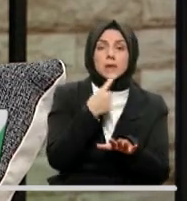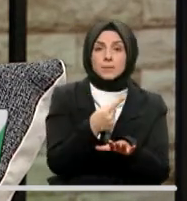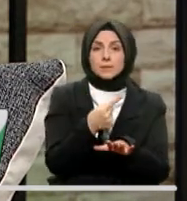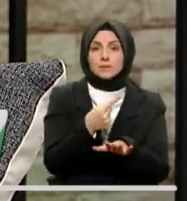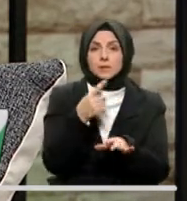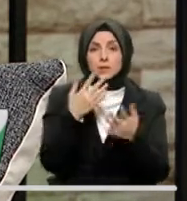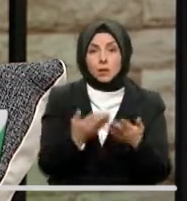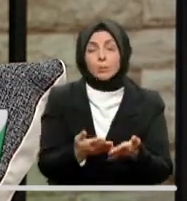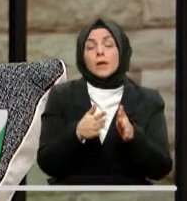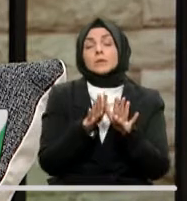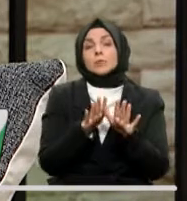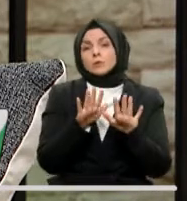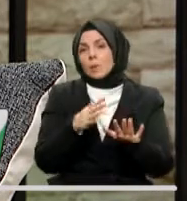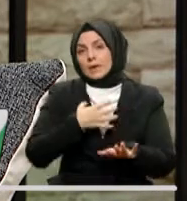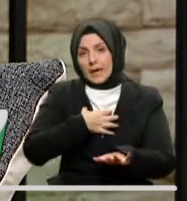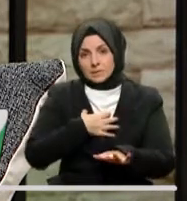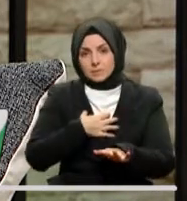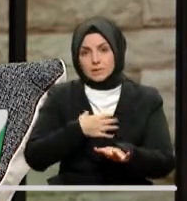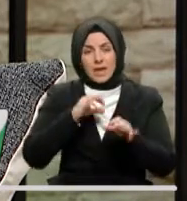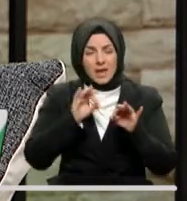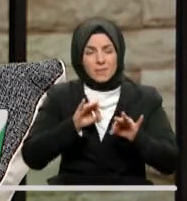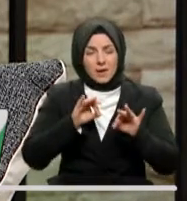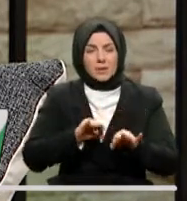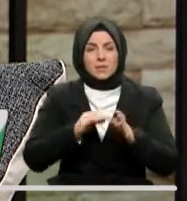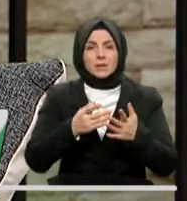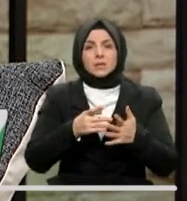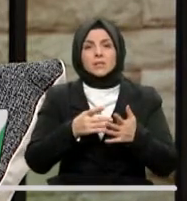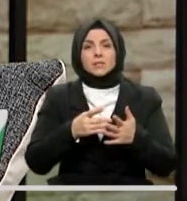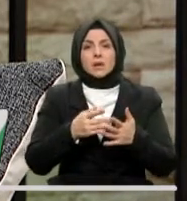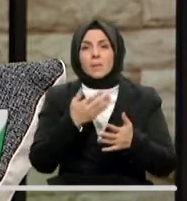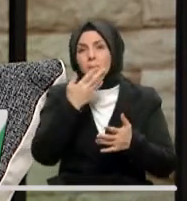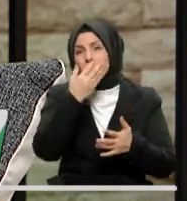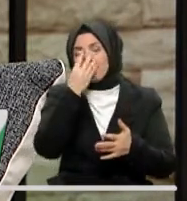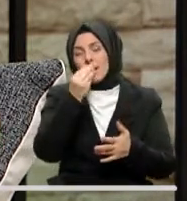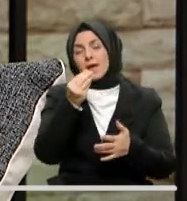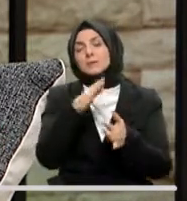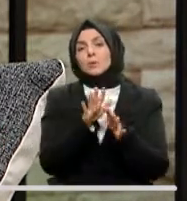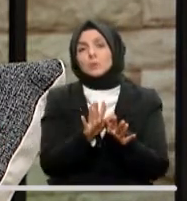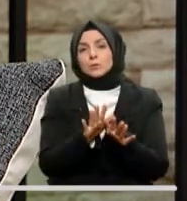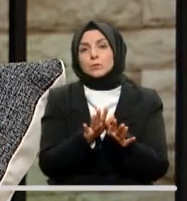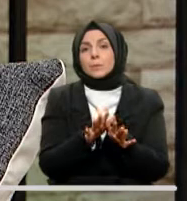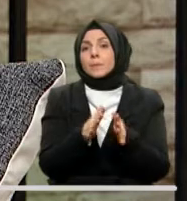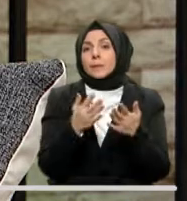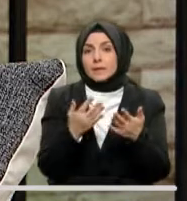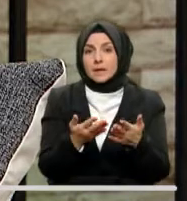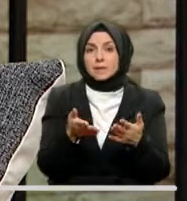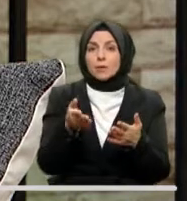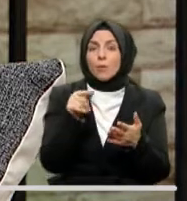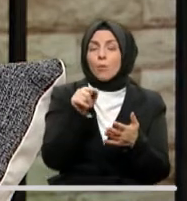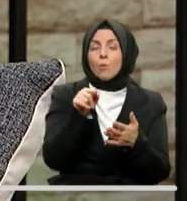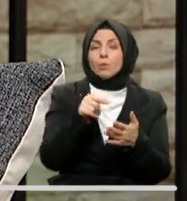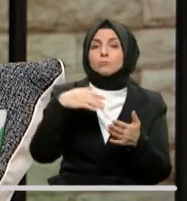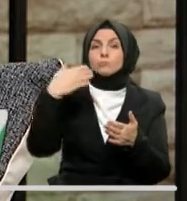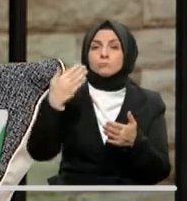sesimiz o kadar Kendi o benliğimize iç içe geçiyor ki onun o içses ve dışarıdan göremiyoruz Yani sürekli içeriden